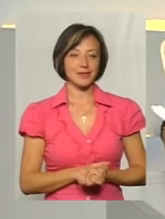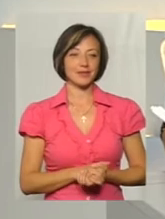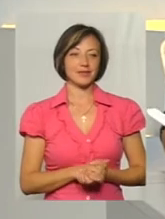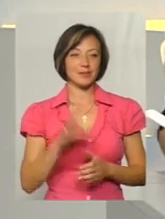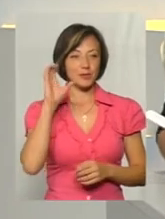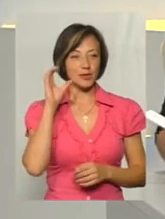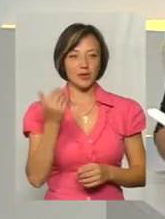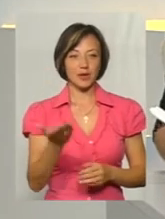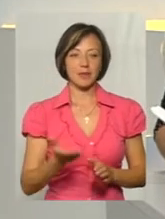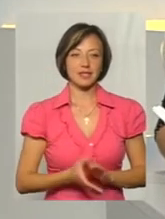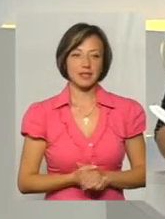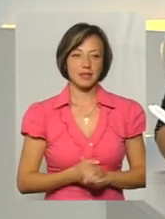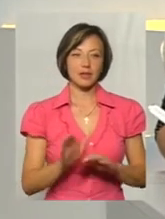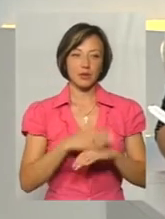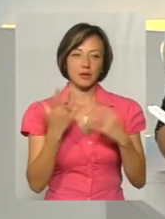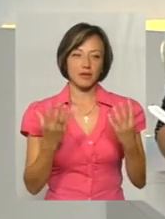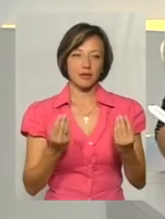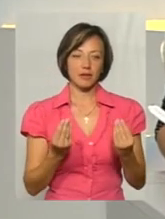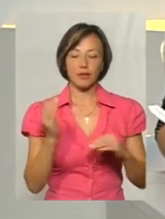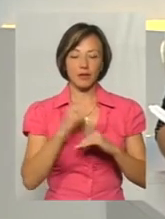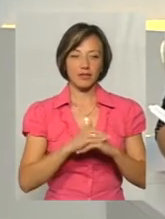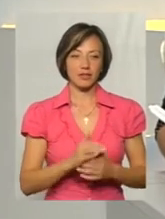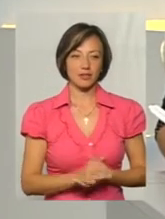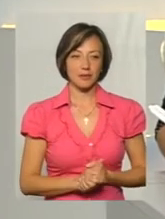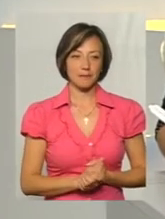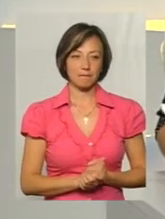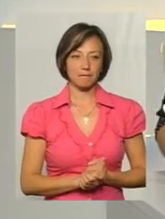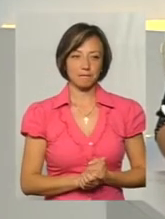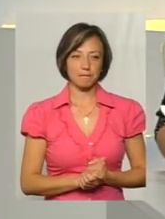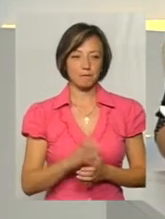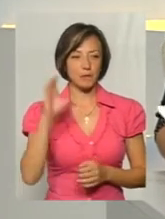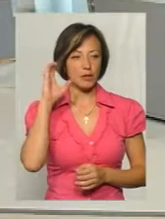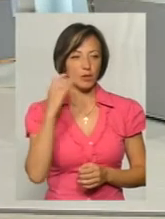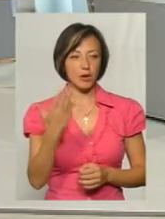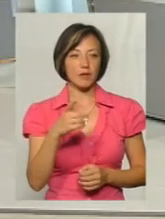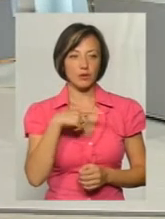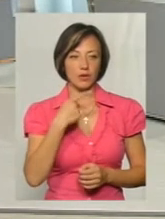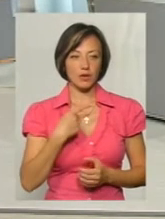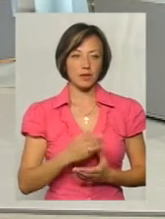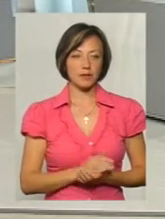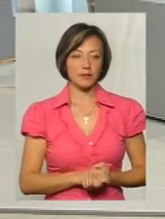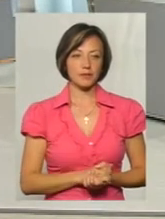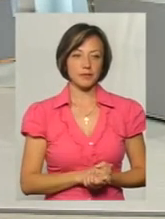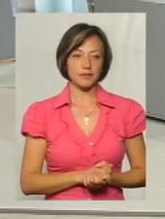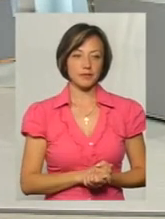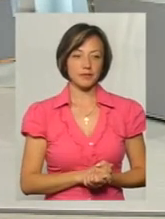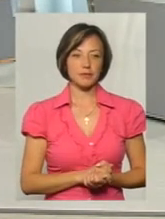Давайте послухаємо питання. Добрий вечір. Алло, ми слухаємо вас. Ви в ефірі.